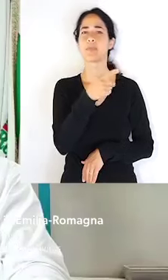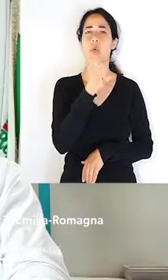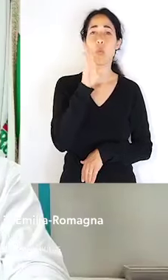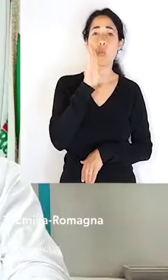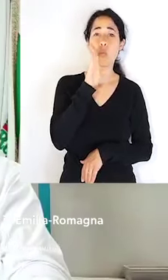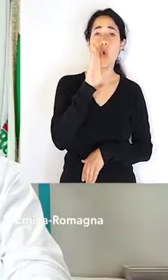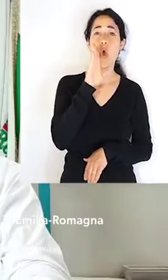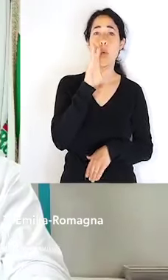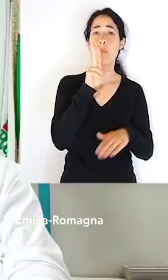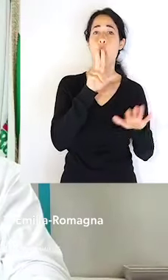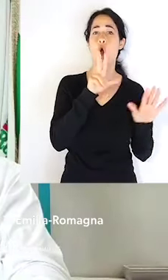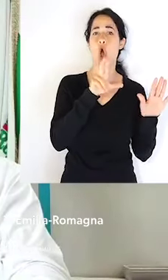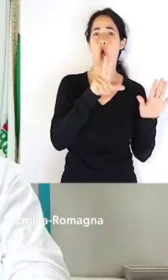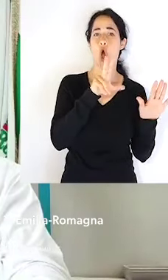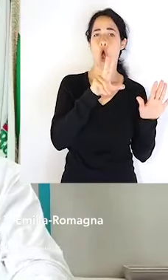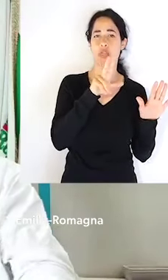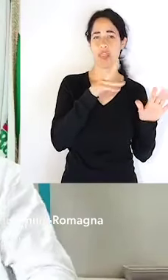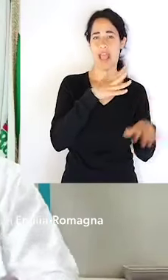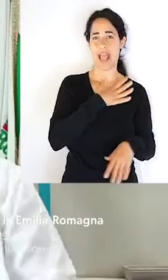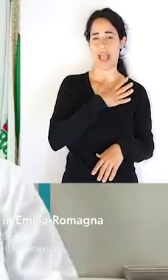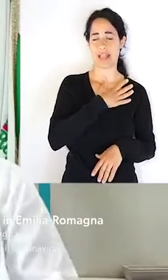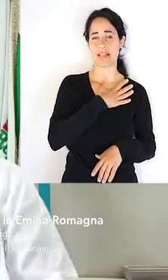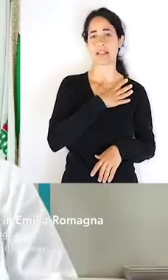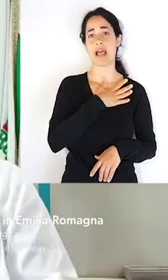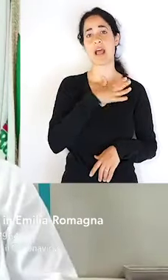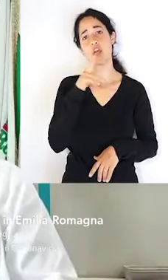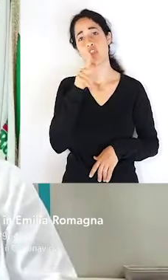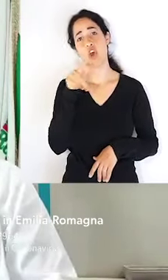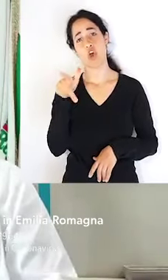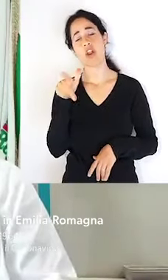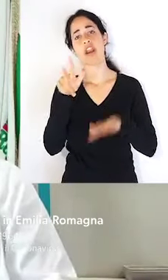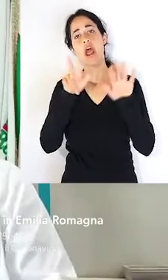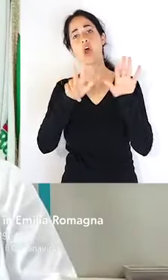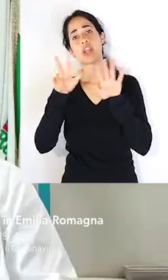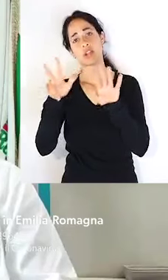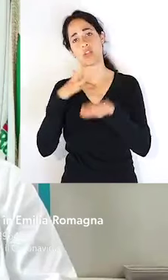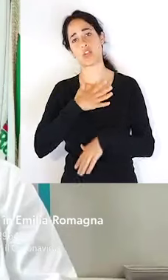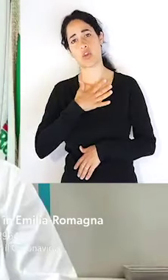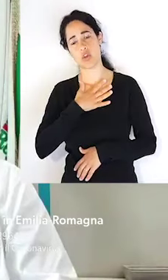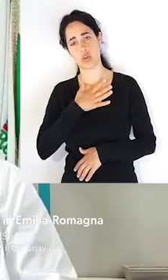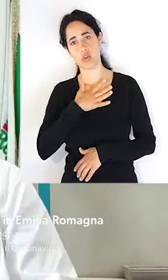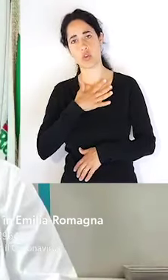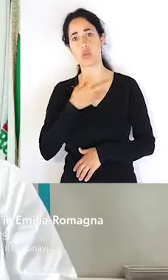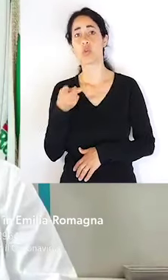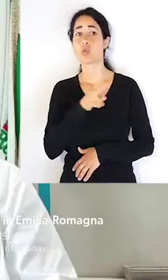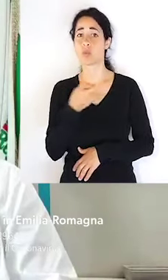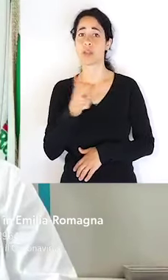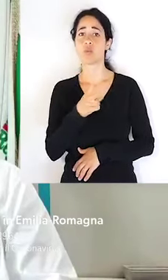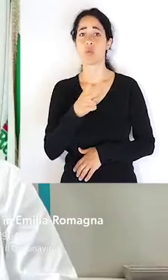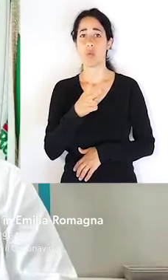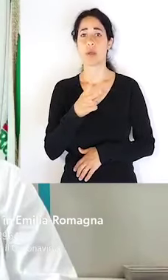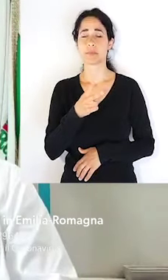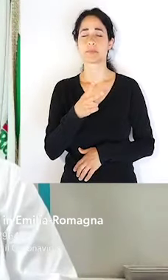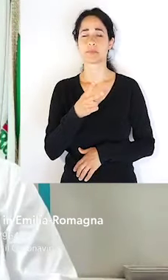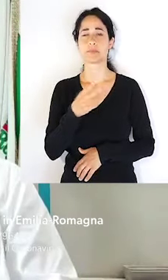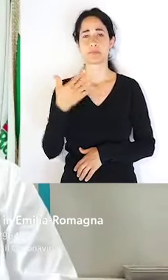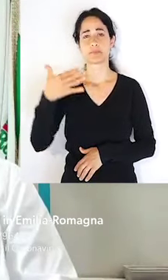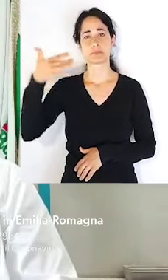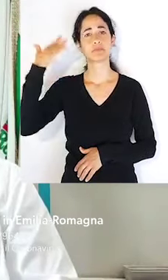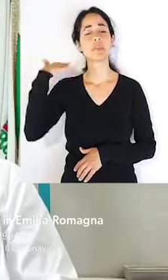Sono un uomo di 80 anni e una donna di 88 anni che avevano già